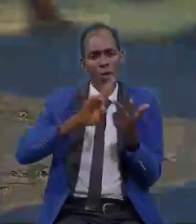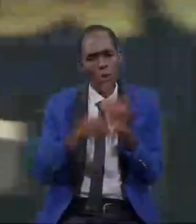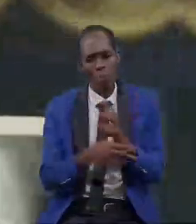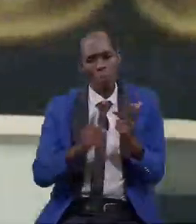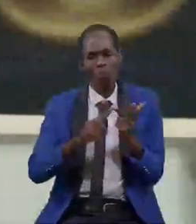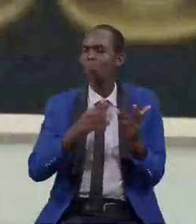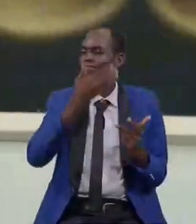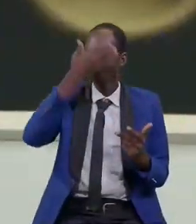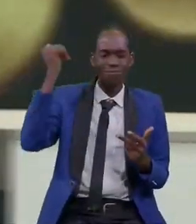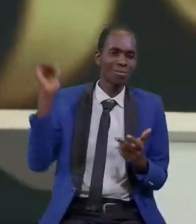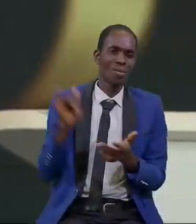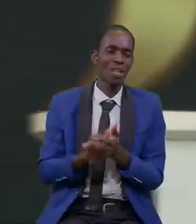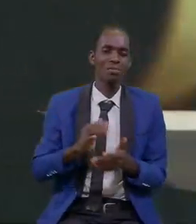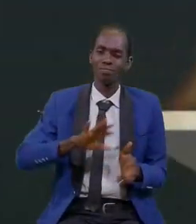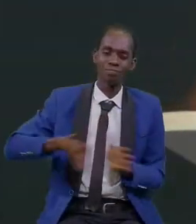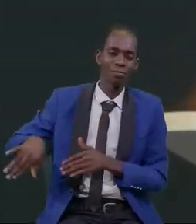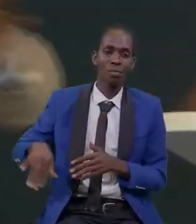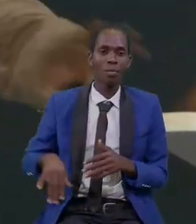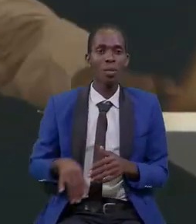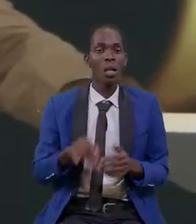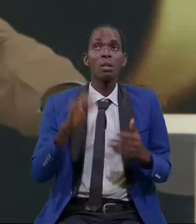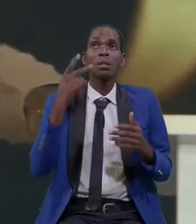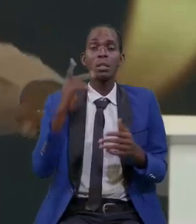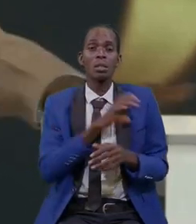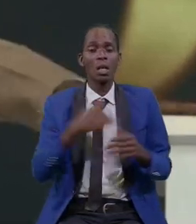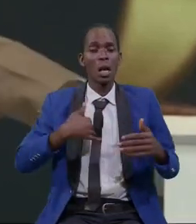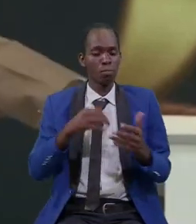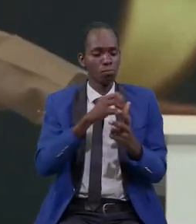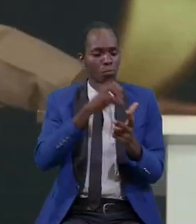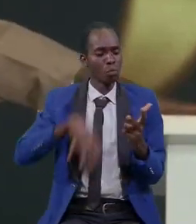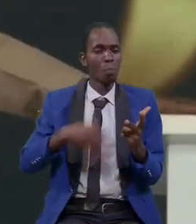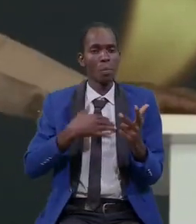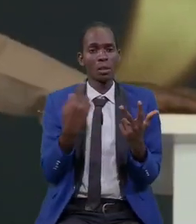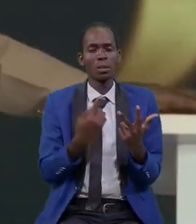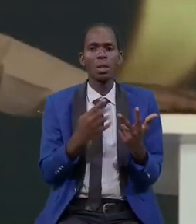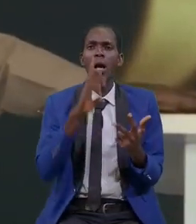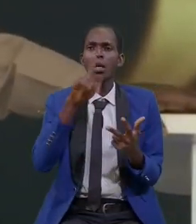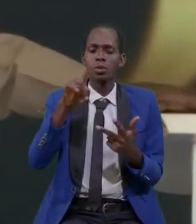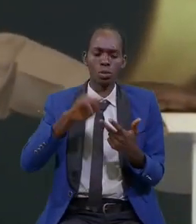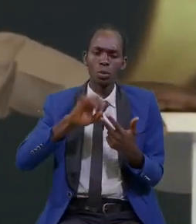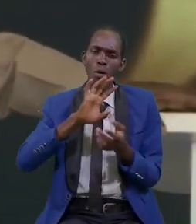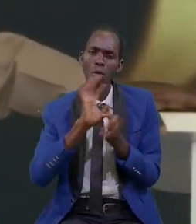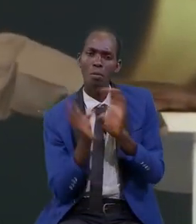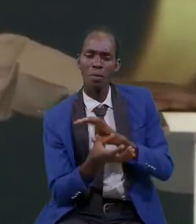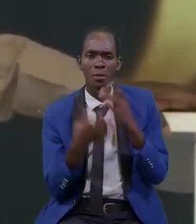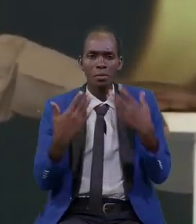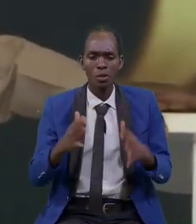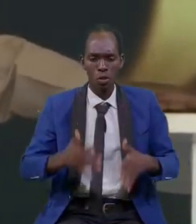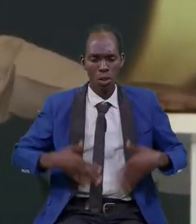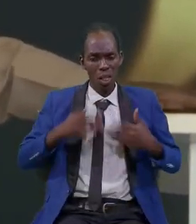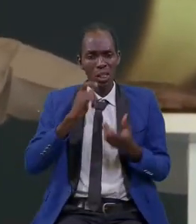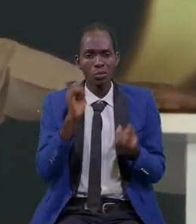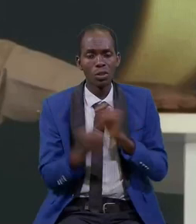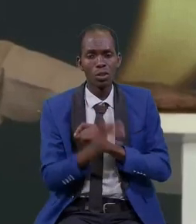Non. Il a effacé mes péchés. Est-ce que tu es converti? Est-ce que ta vie est convertie? Est-ce que